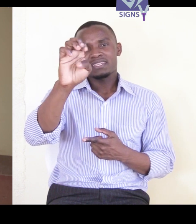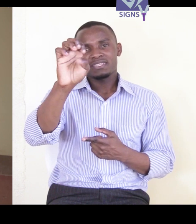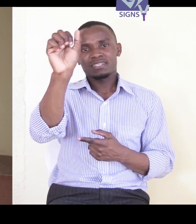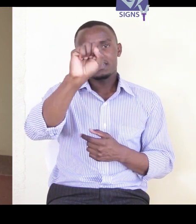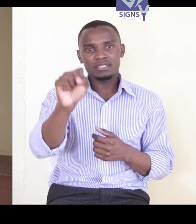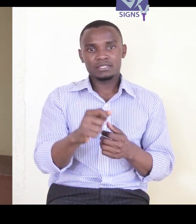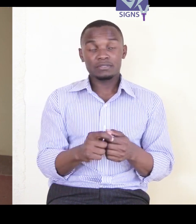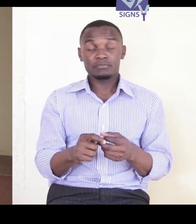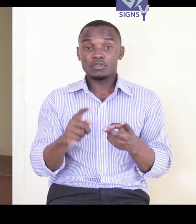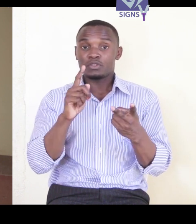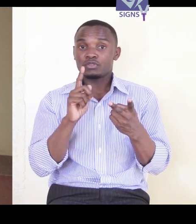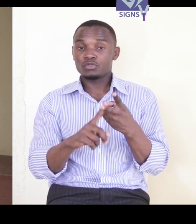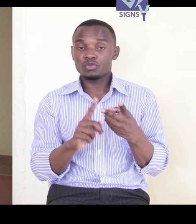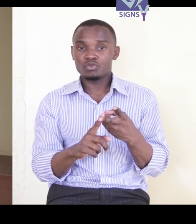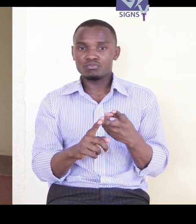shindikizo la damu mwilini,